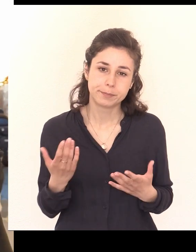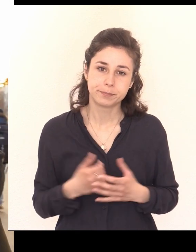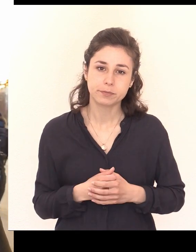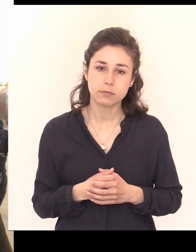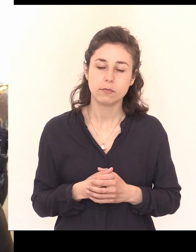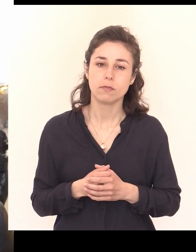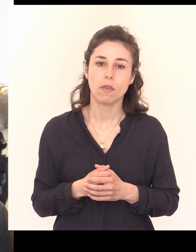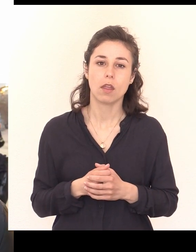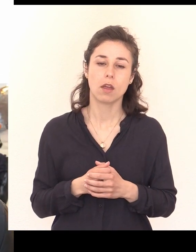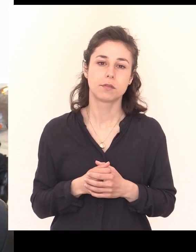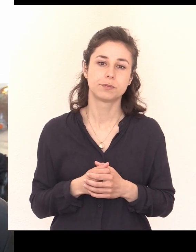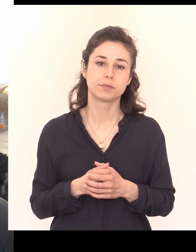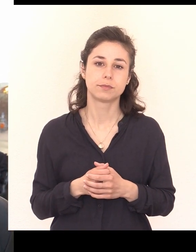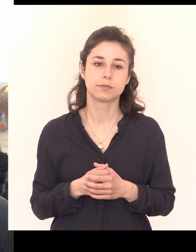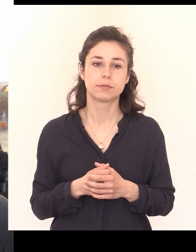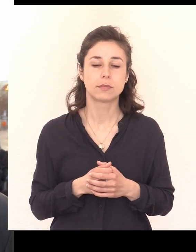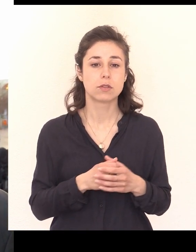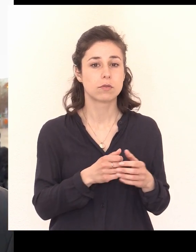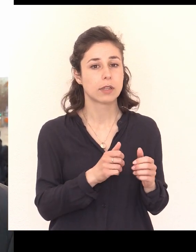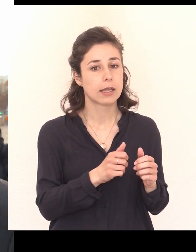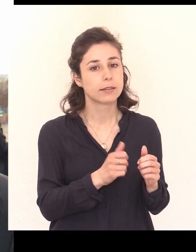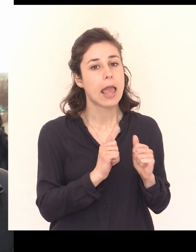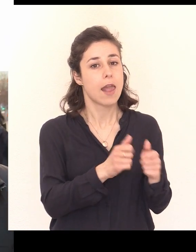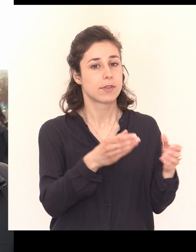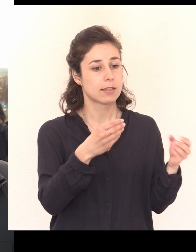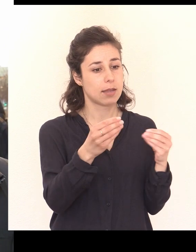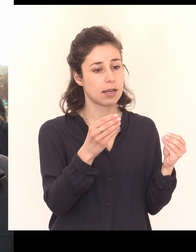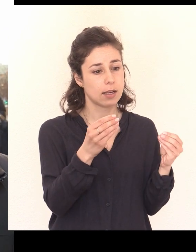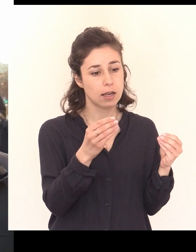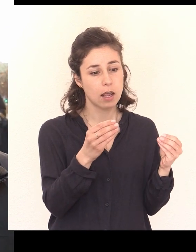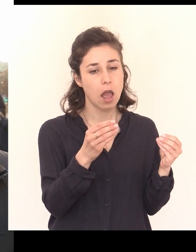sonst, ja, es wäre besser, wenn die Hilfsmittel auch